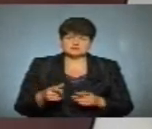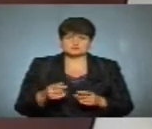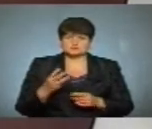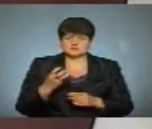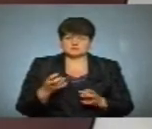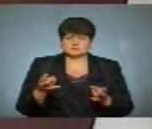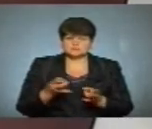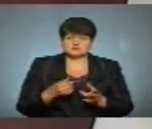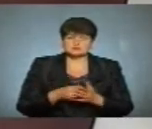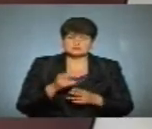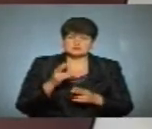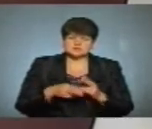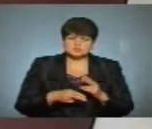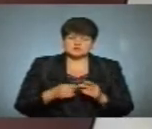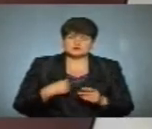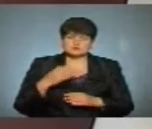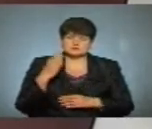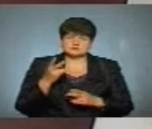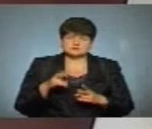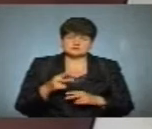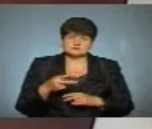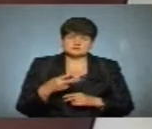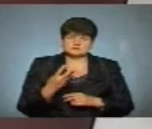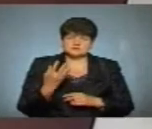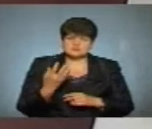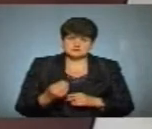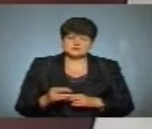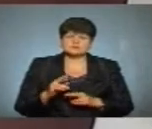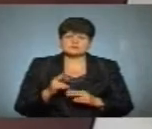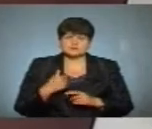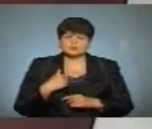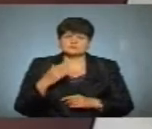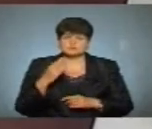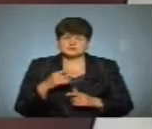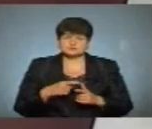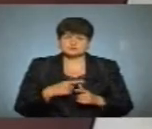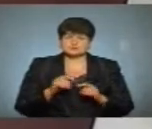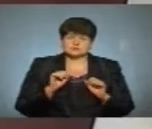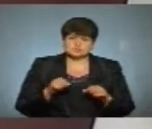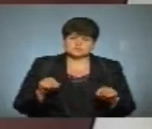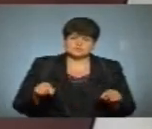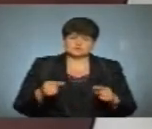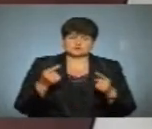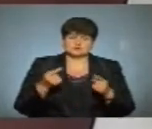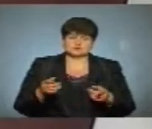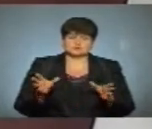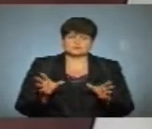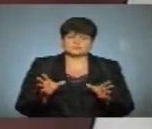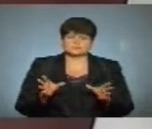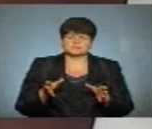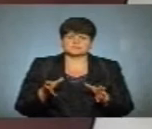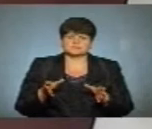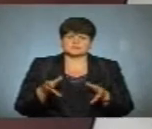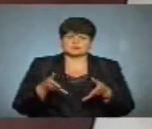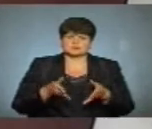До завершення голосування залишається 23 дні. Як проголосувати та чи можливо відновити партнерські пологи під час карантину,